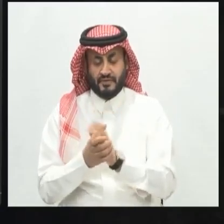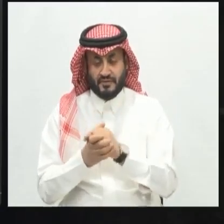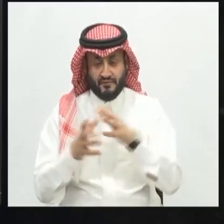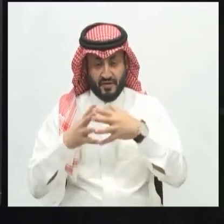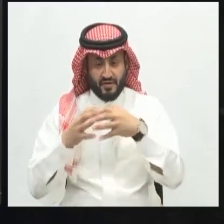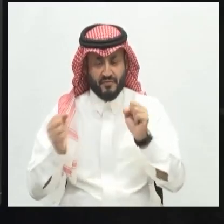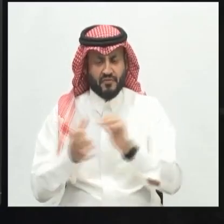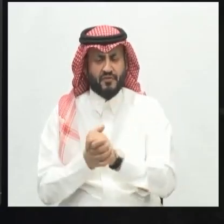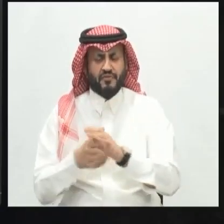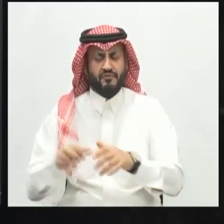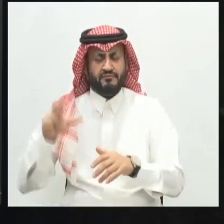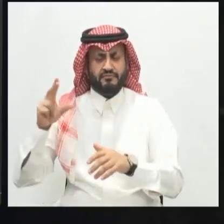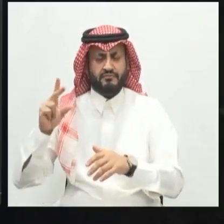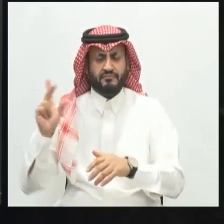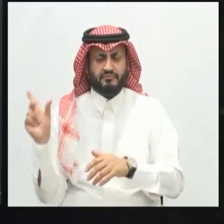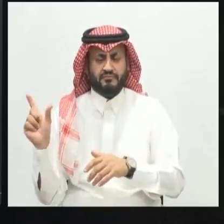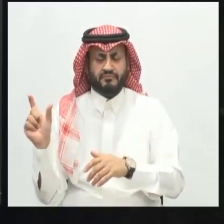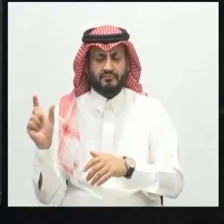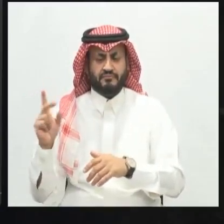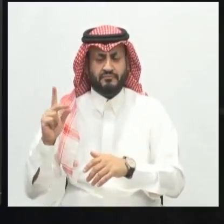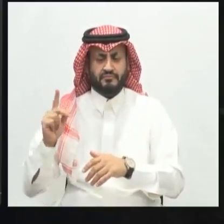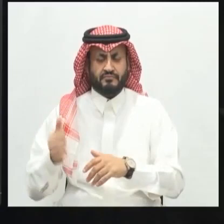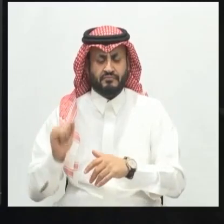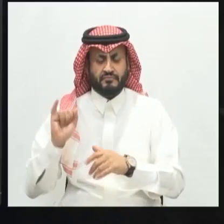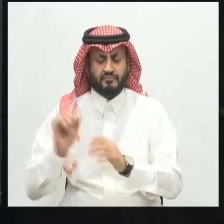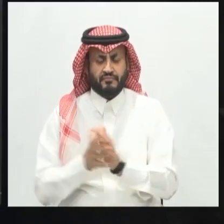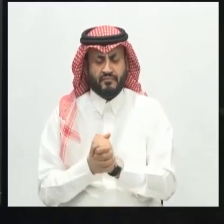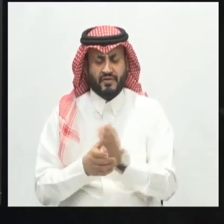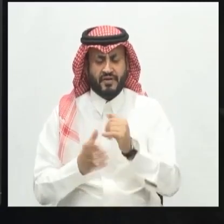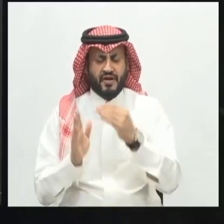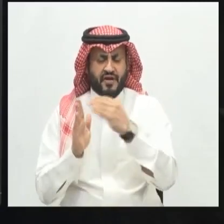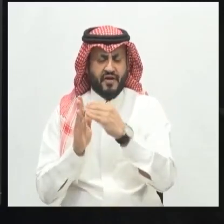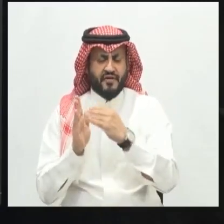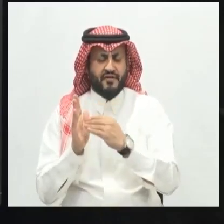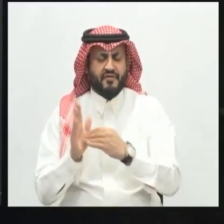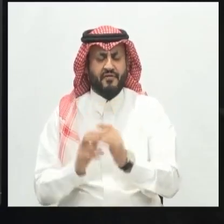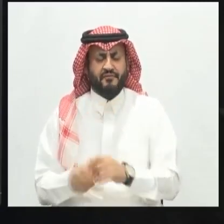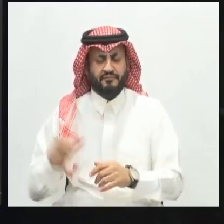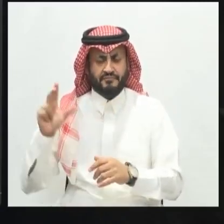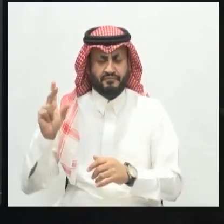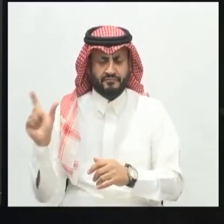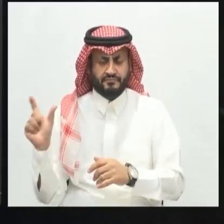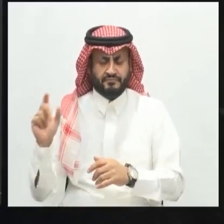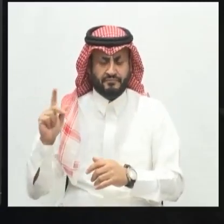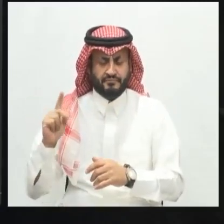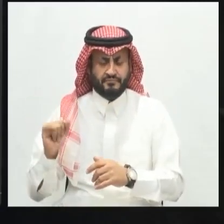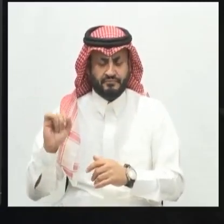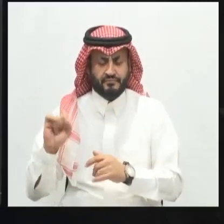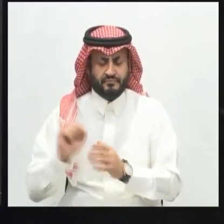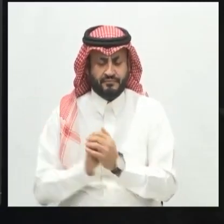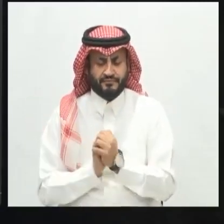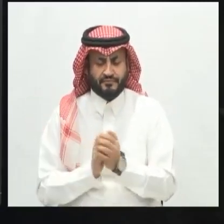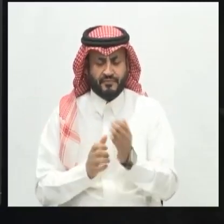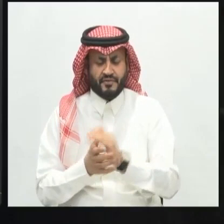النظام في الدرس السابق ايضا حققنا ان احدد عناصر النظام في الدرس السابق ايضا ان اوضح